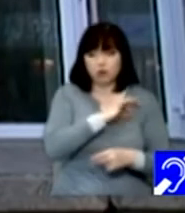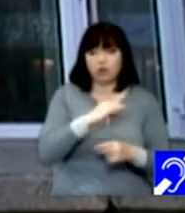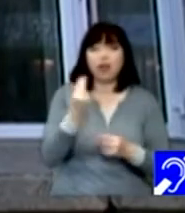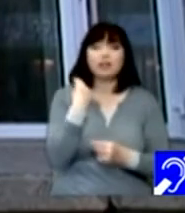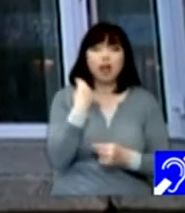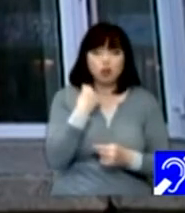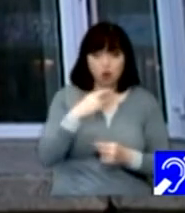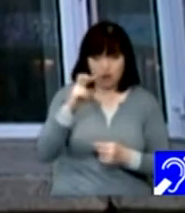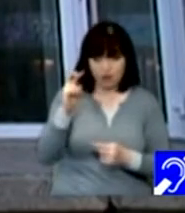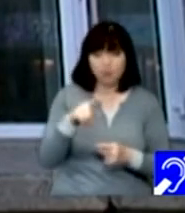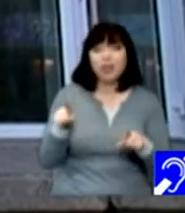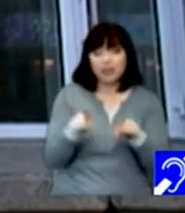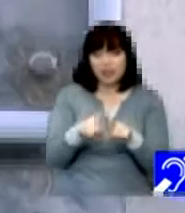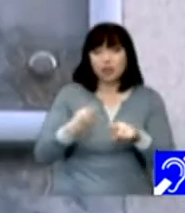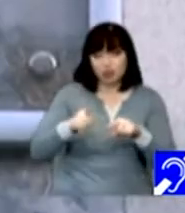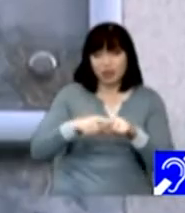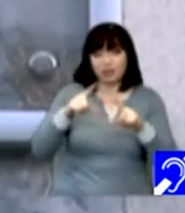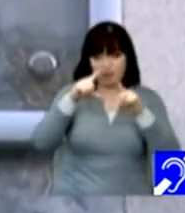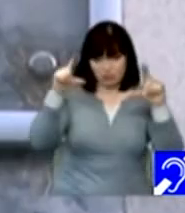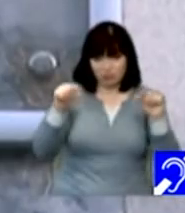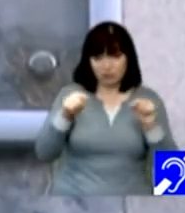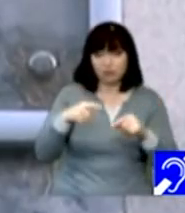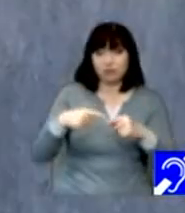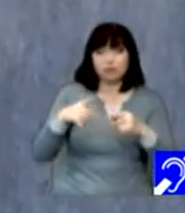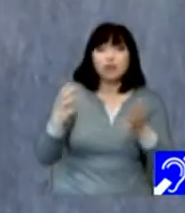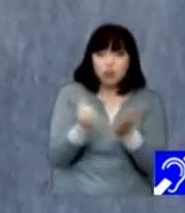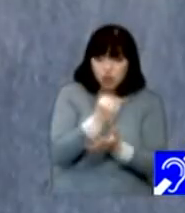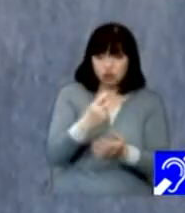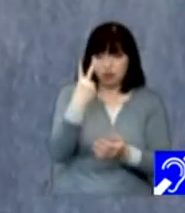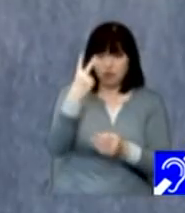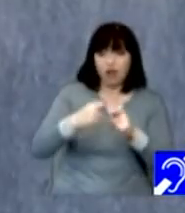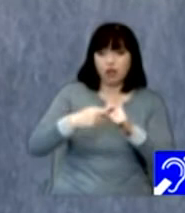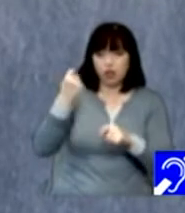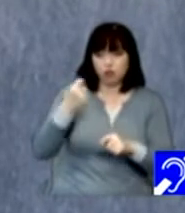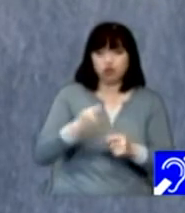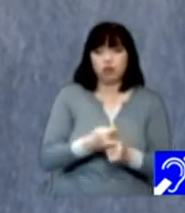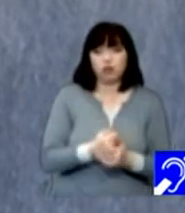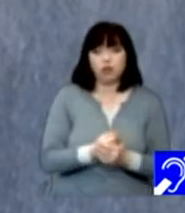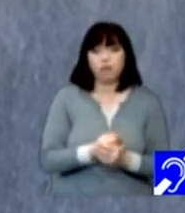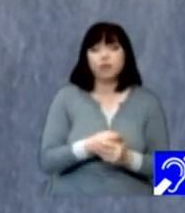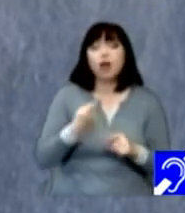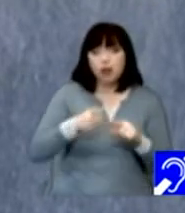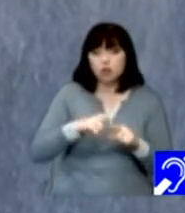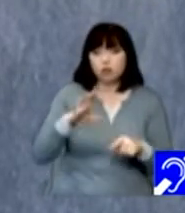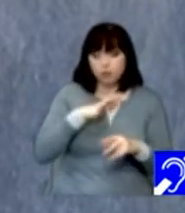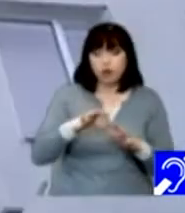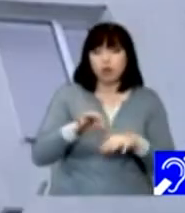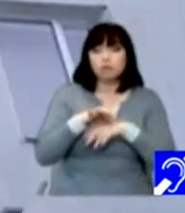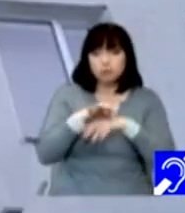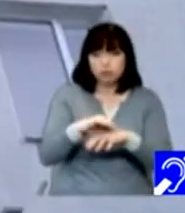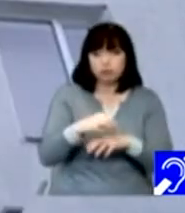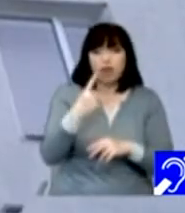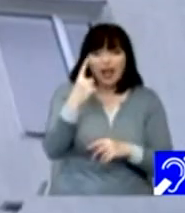Stat. Săptămâna trecută, inspectorii de integritate au identificat două încălcări ale legii speciale a ANI, care au fost săvârșite de către